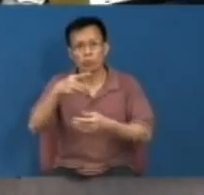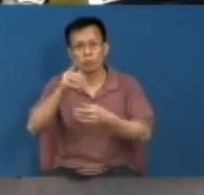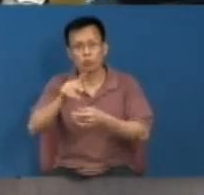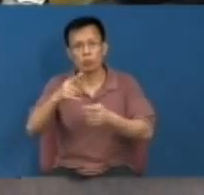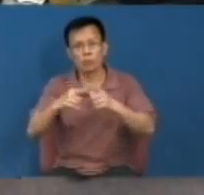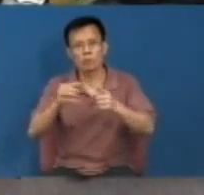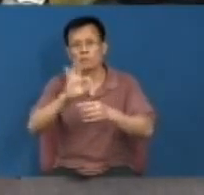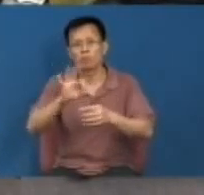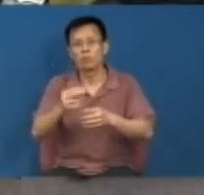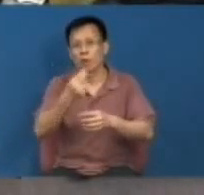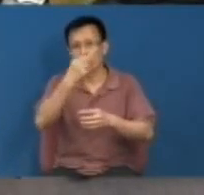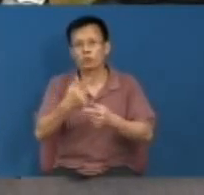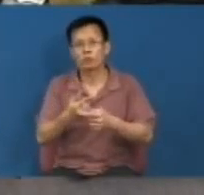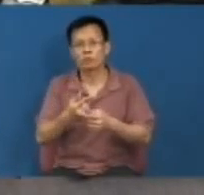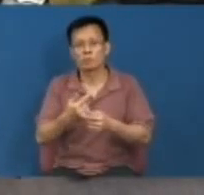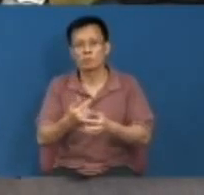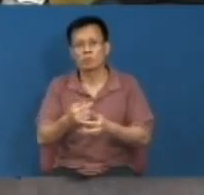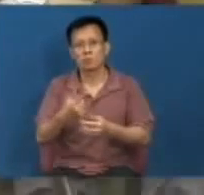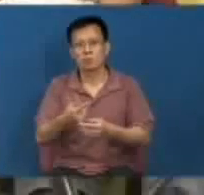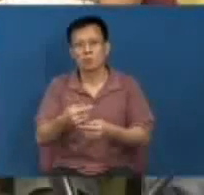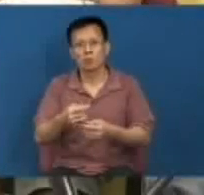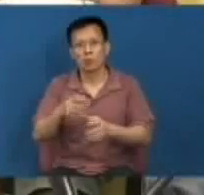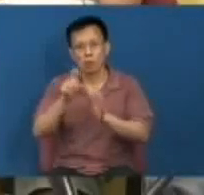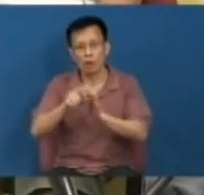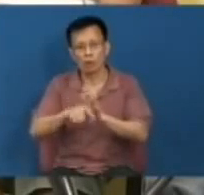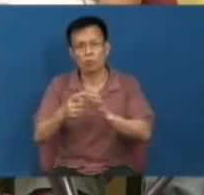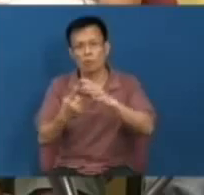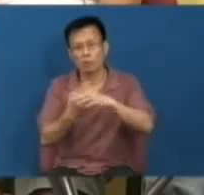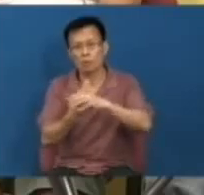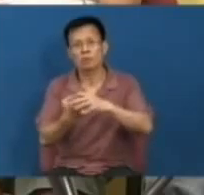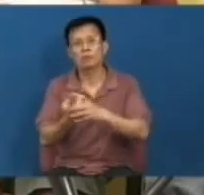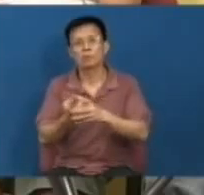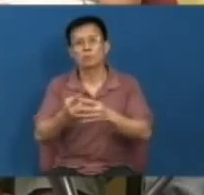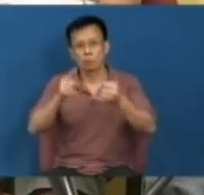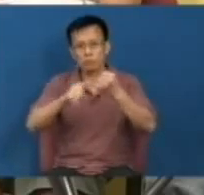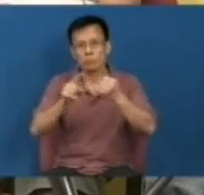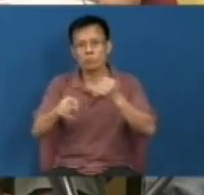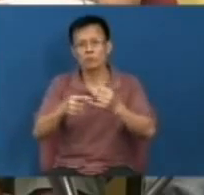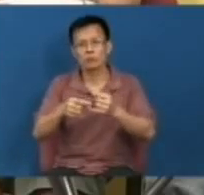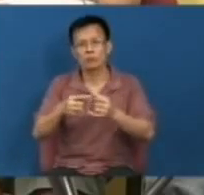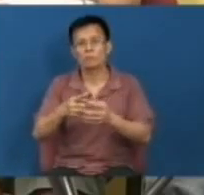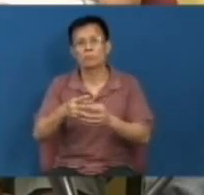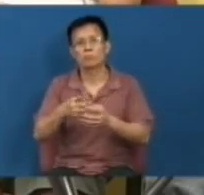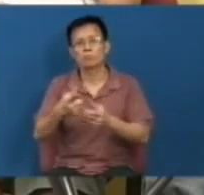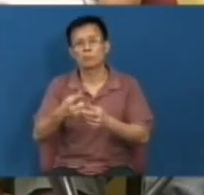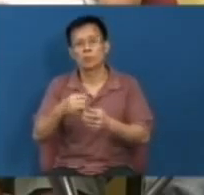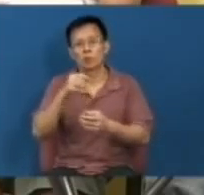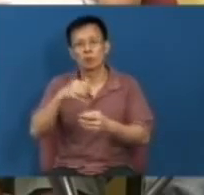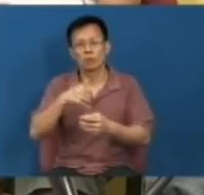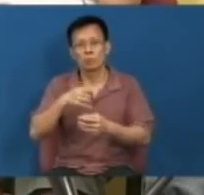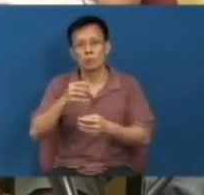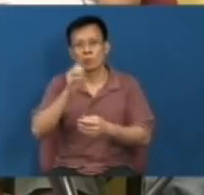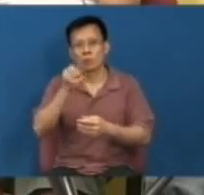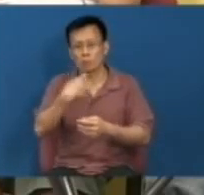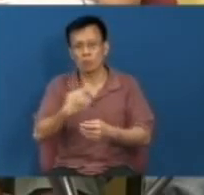矛盾啫。 係啊，跟住佢就嗌我攞銀行嗰啲單，我七所有四銀行嘅單。跟住最後咧，佢就嗌我去申訴委員會，咁啊